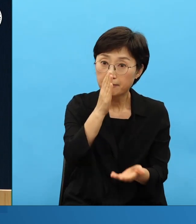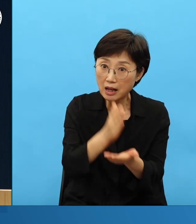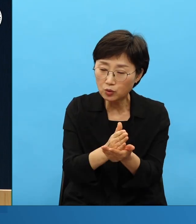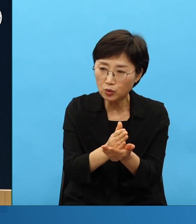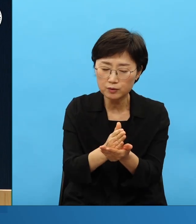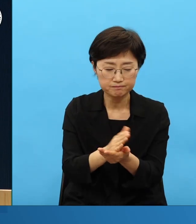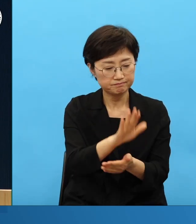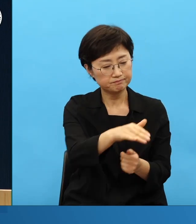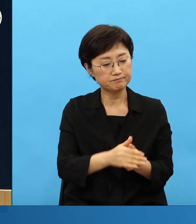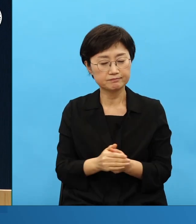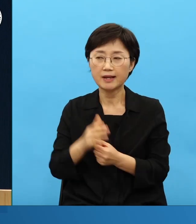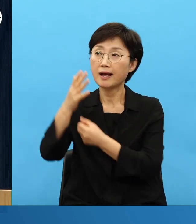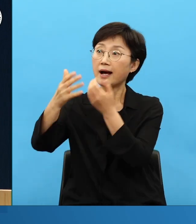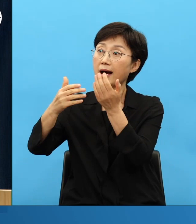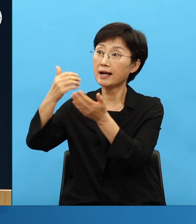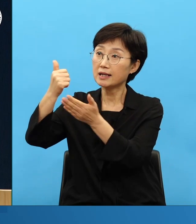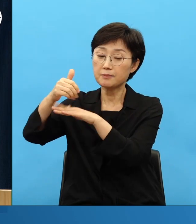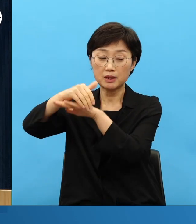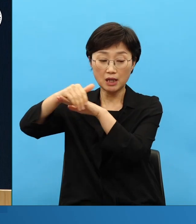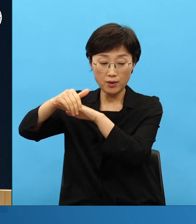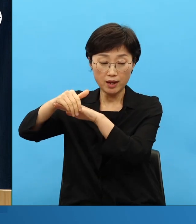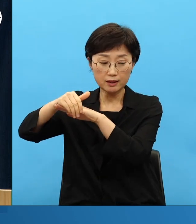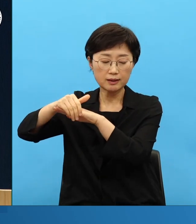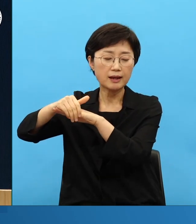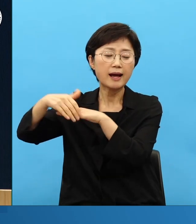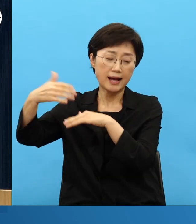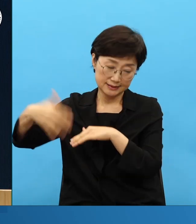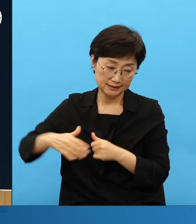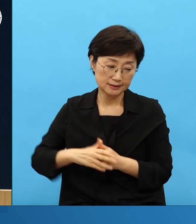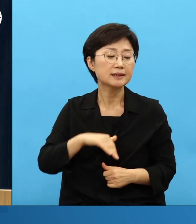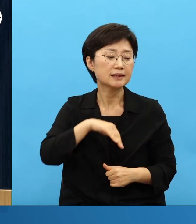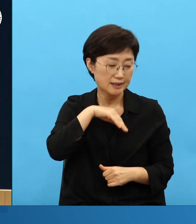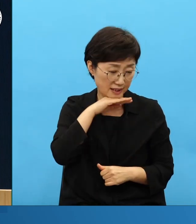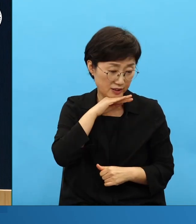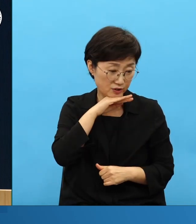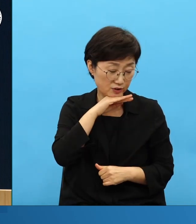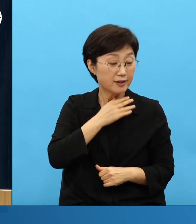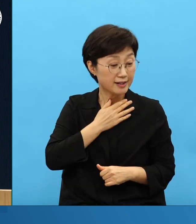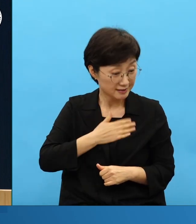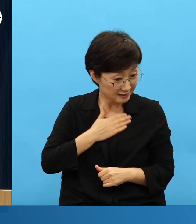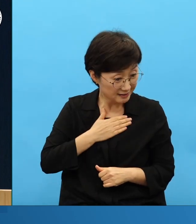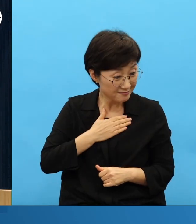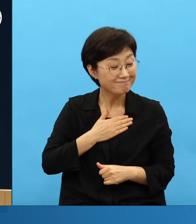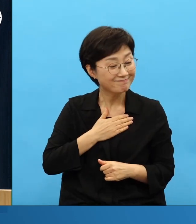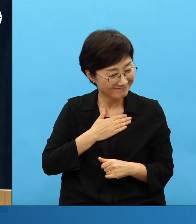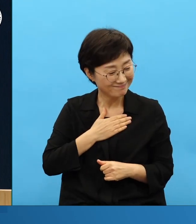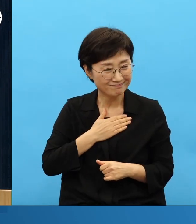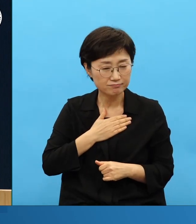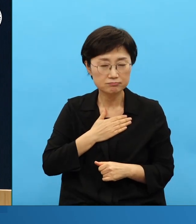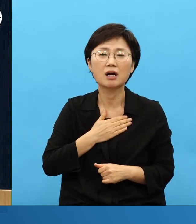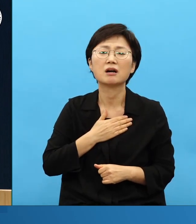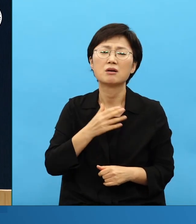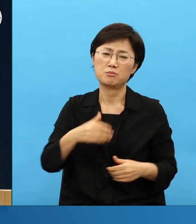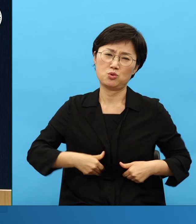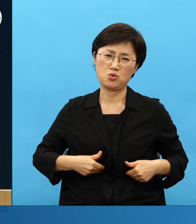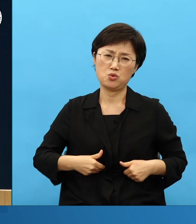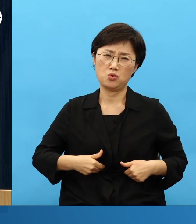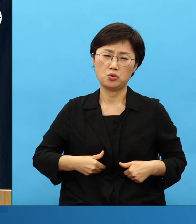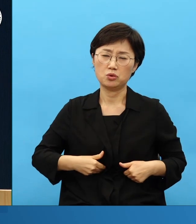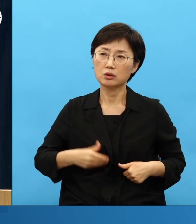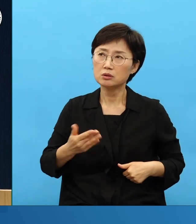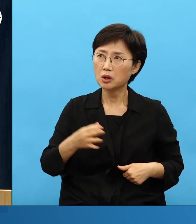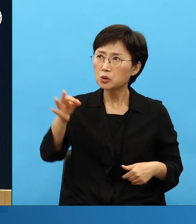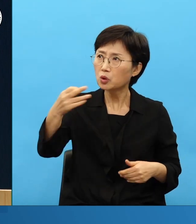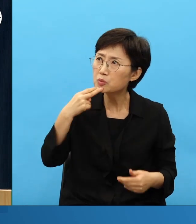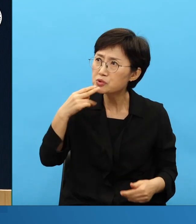too much money. 뭐 돈이 없어 안 돼. No money. 내가 그 틀을 깼다니 돈이 없어 안 돼? I broke that frame. What?